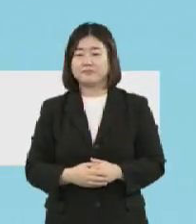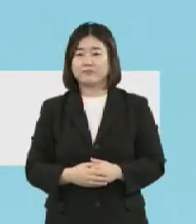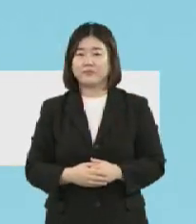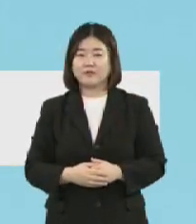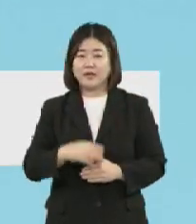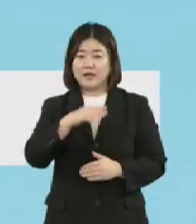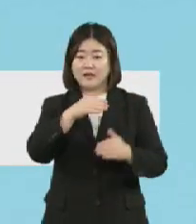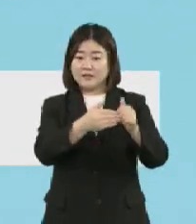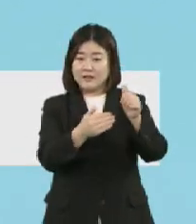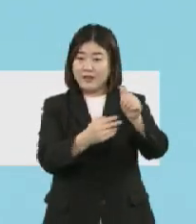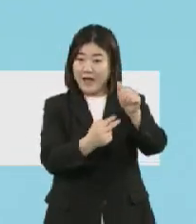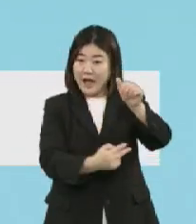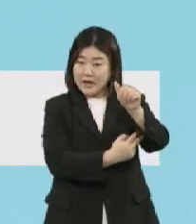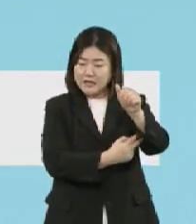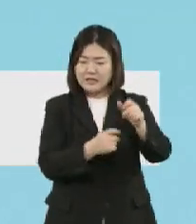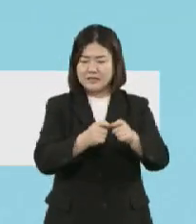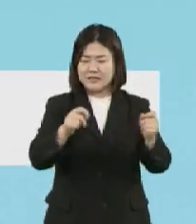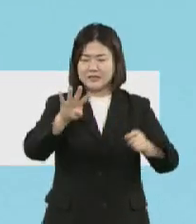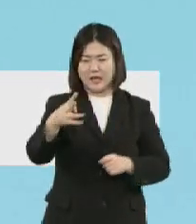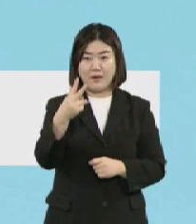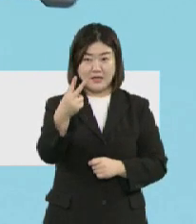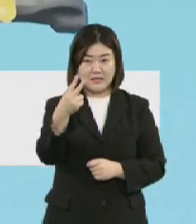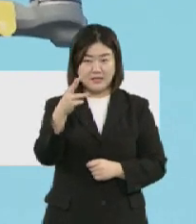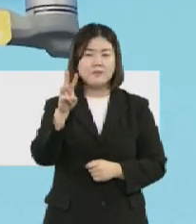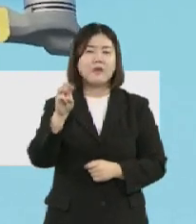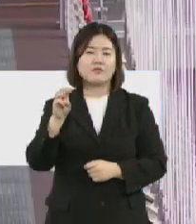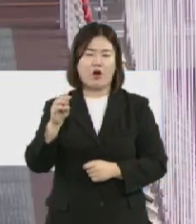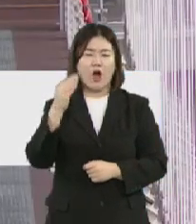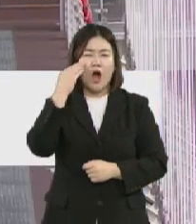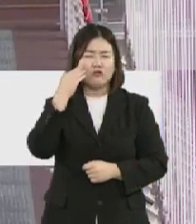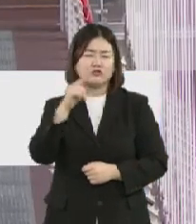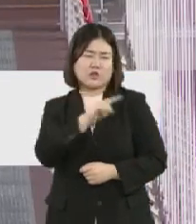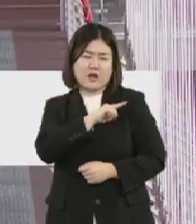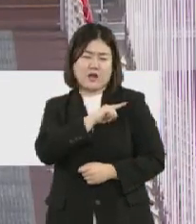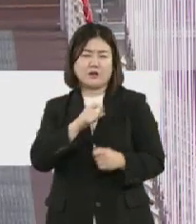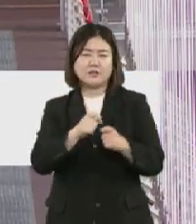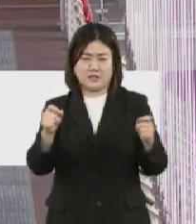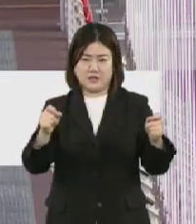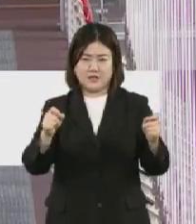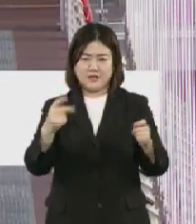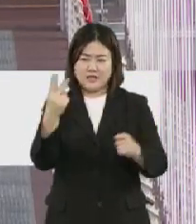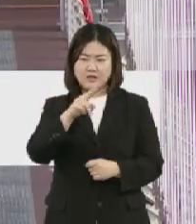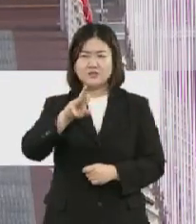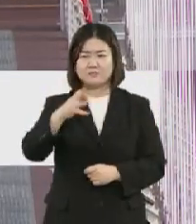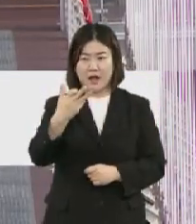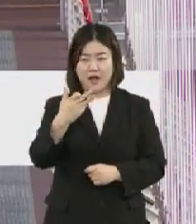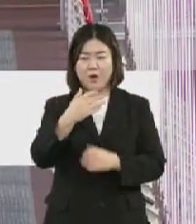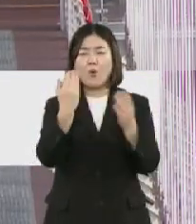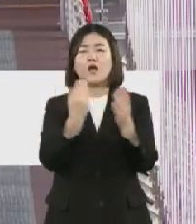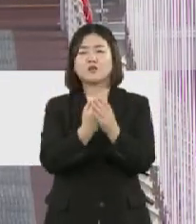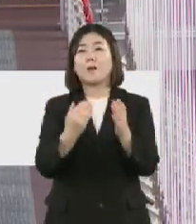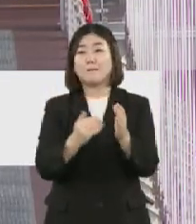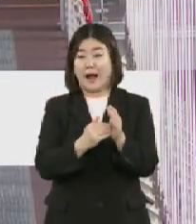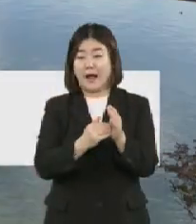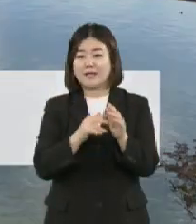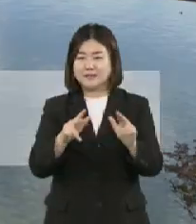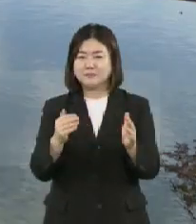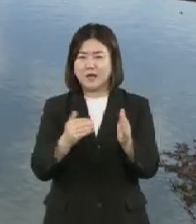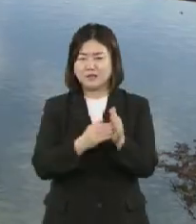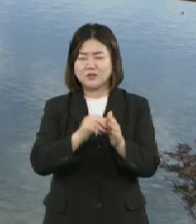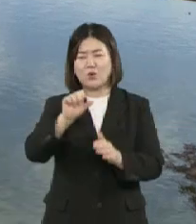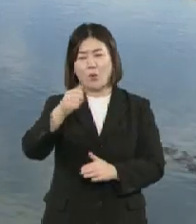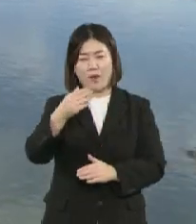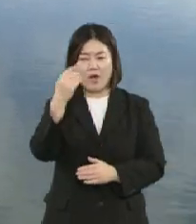한편 옛 아무 출렁다리 는 길이 400mm 의 국내 최장 현수교 로 2018년 준공 이후 현재까지